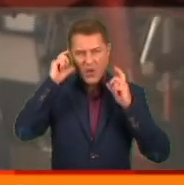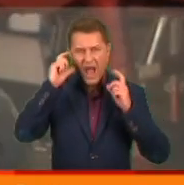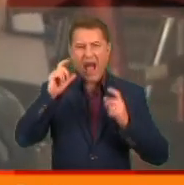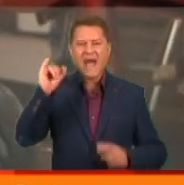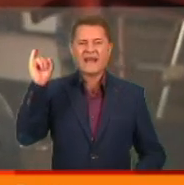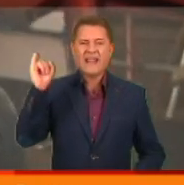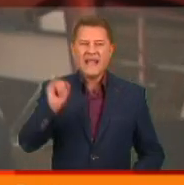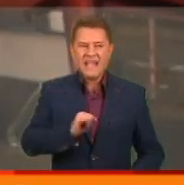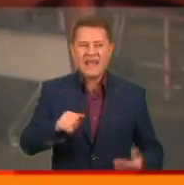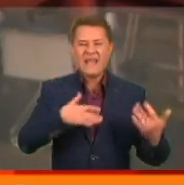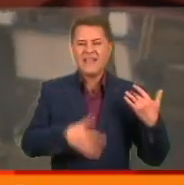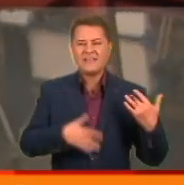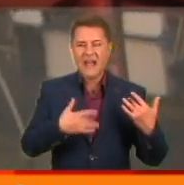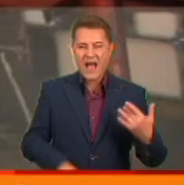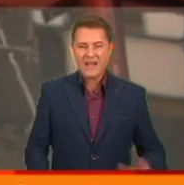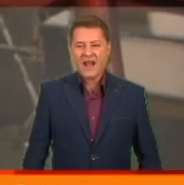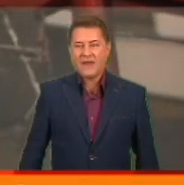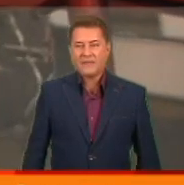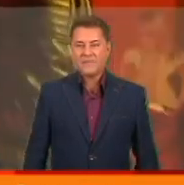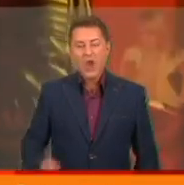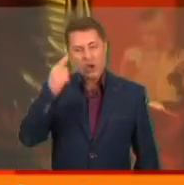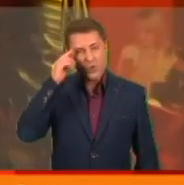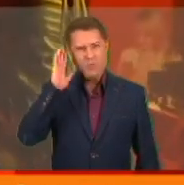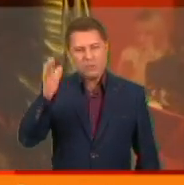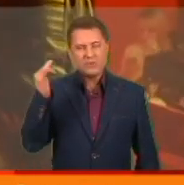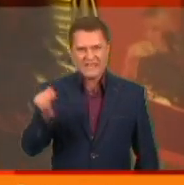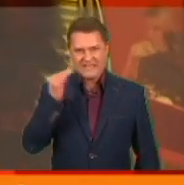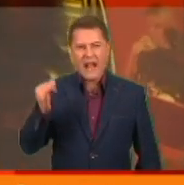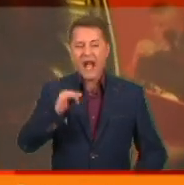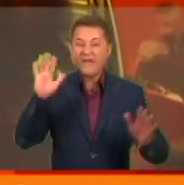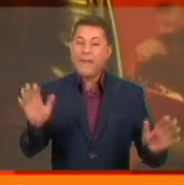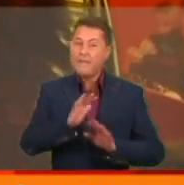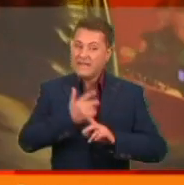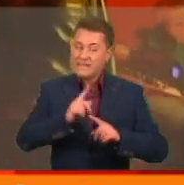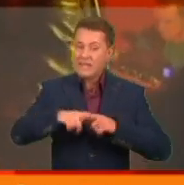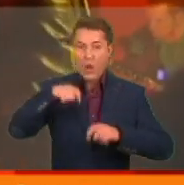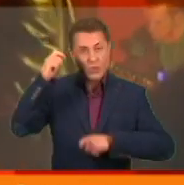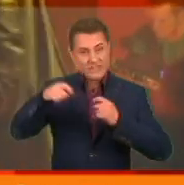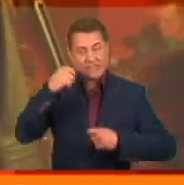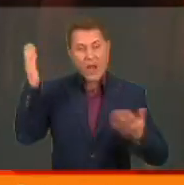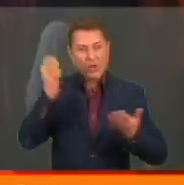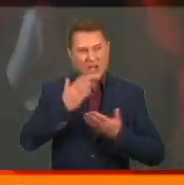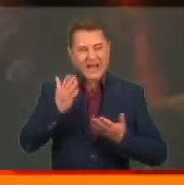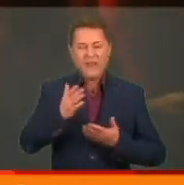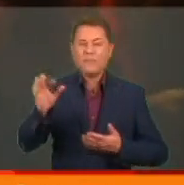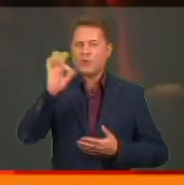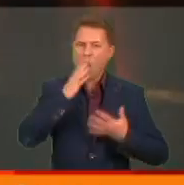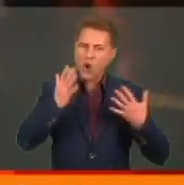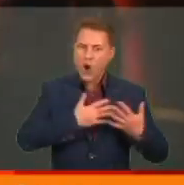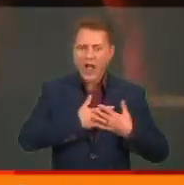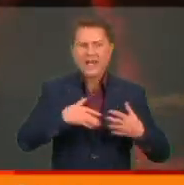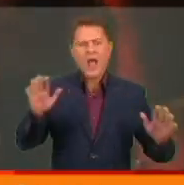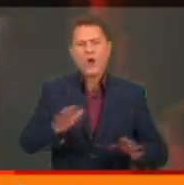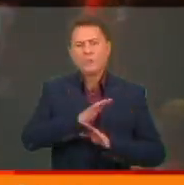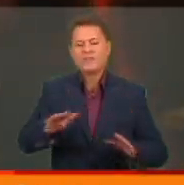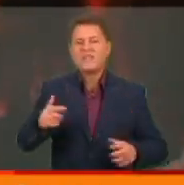і гітара. Я думаю, буде цікаво. Утім, пісня, на яку знімають кліпа, як і завжди, про кохання. Композицію «Як я